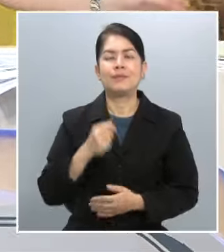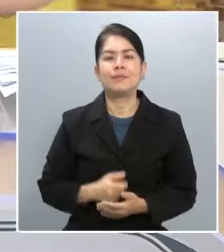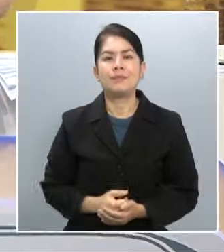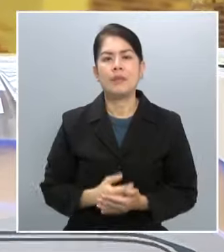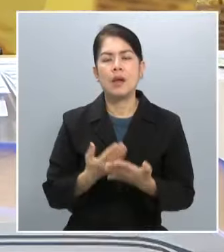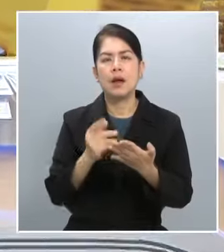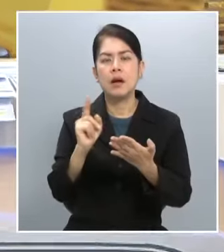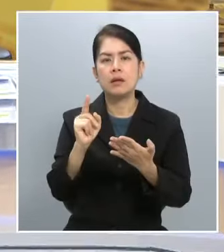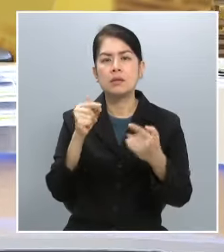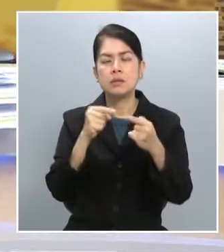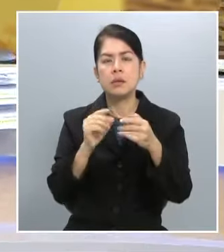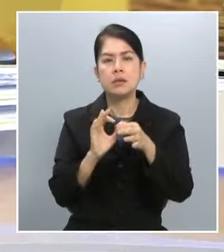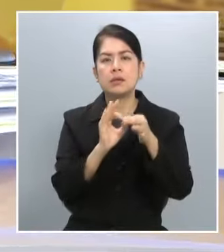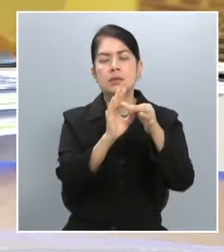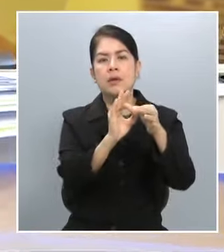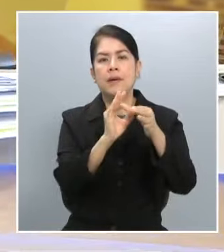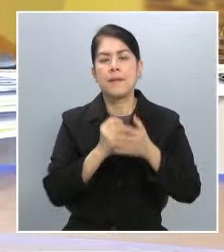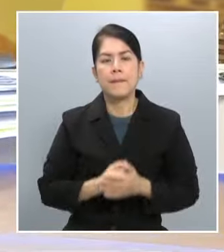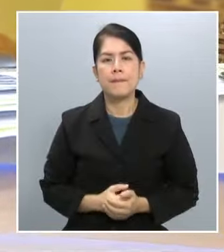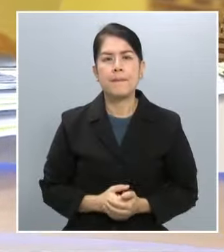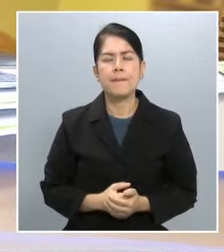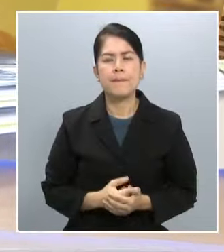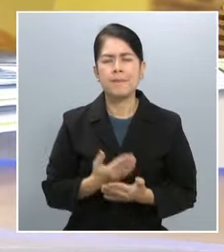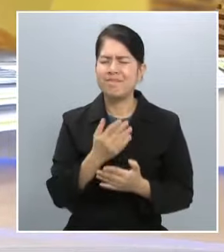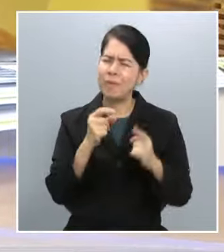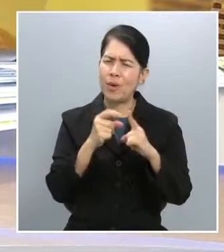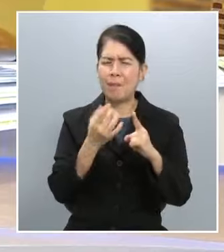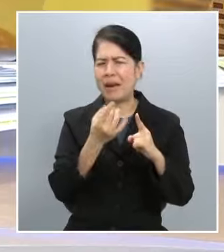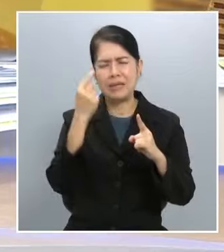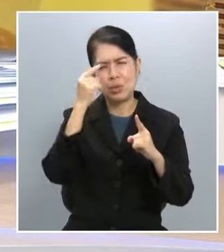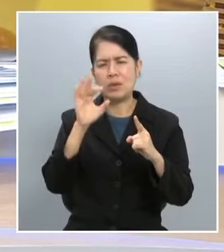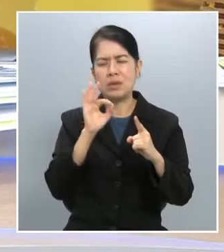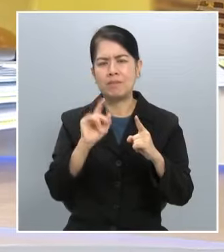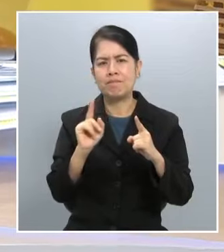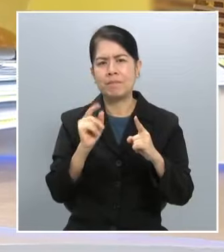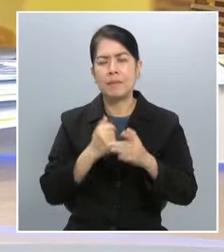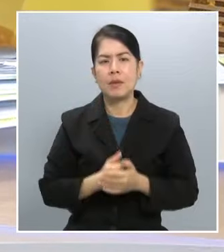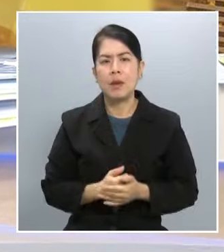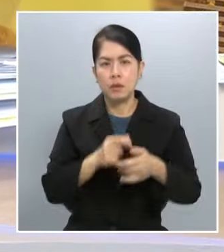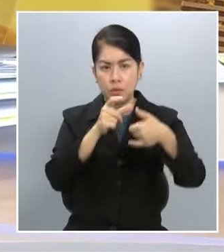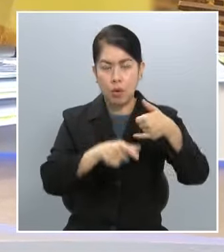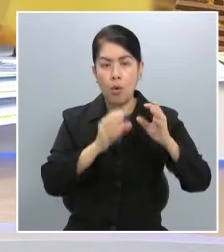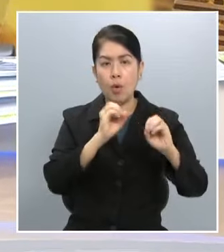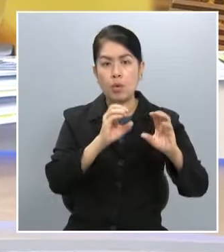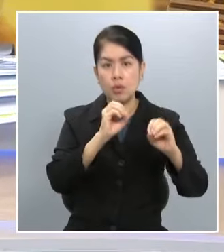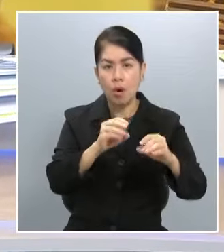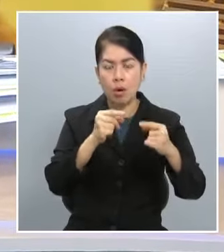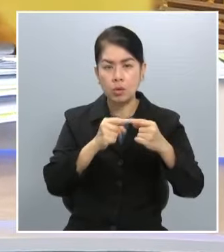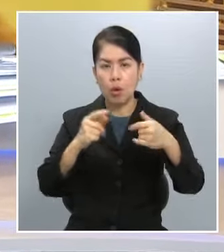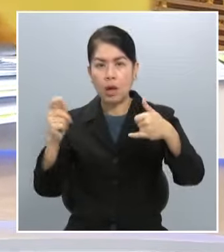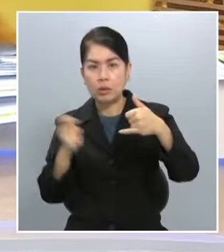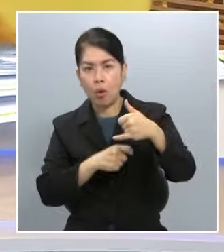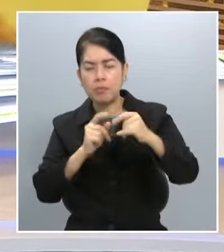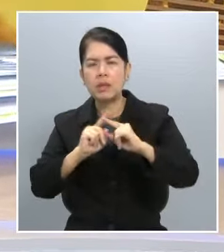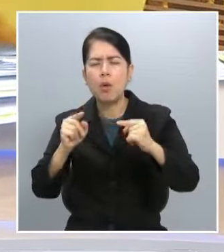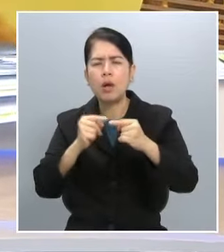เกิดเรื่องกรณีของจะใช้คำว่าอะไรกรณีครูทำโทษด้วยการลุกนั่ง